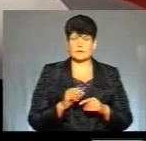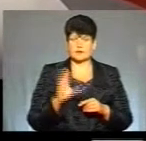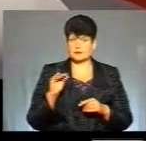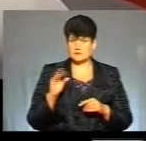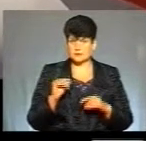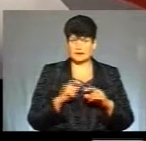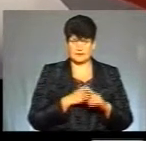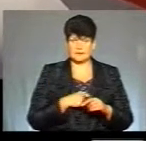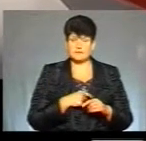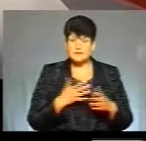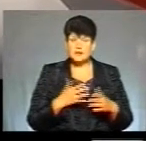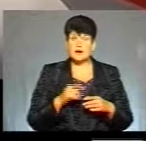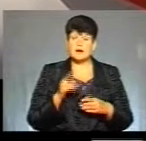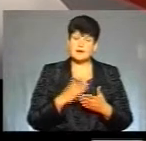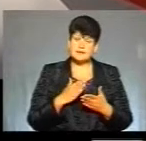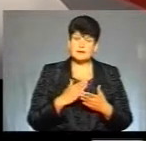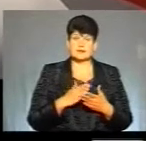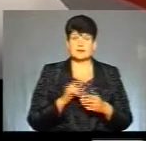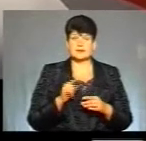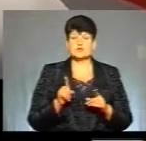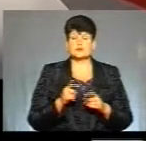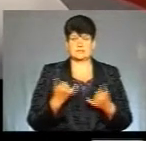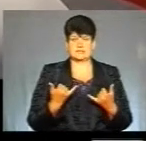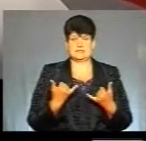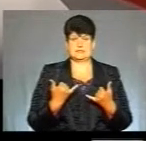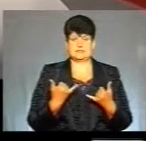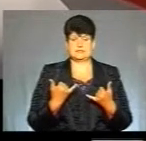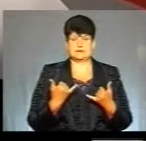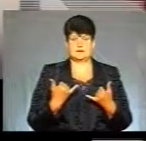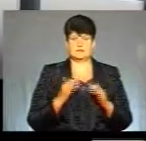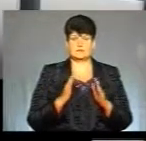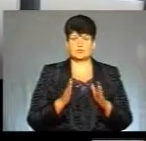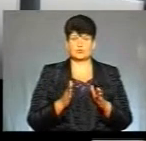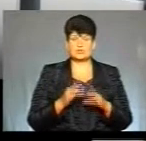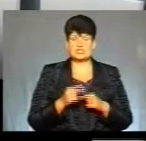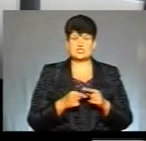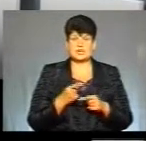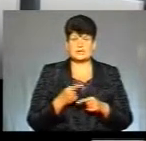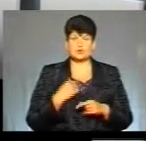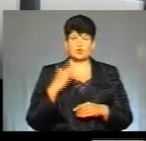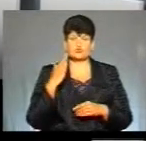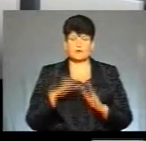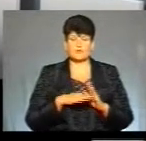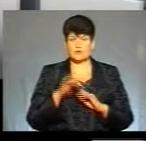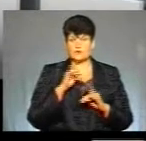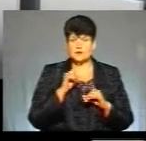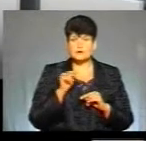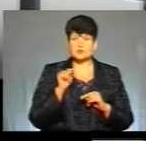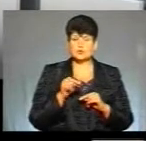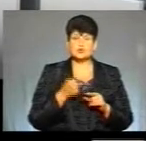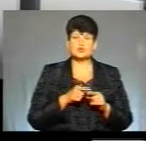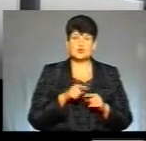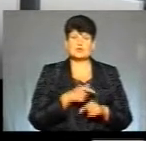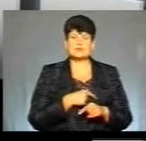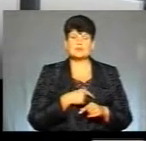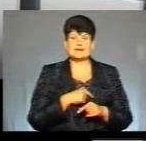по-іншому, але загалом десь домінує оте, до чого ми зараз прийдемо через голосування у Верховній Раді, до так званого цього